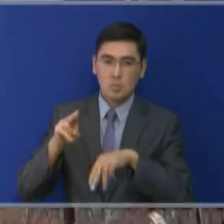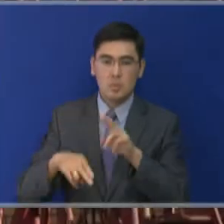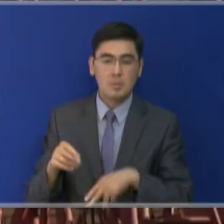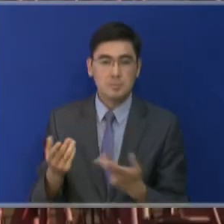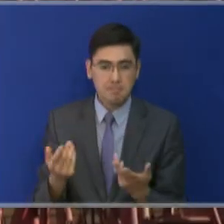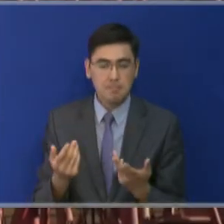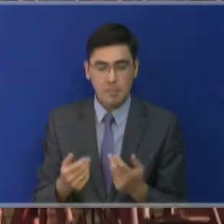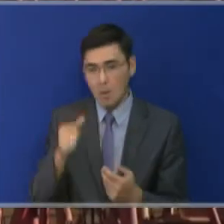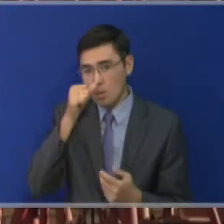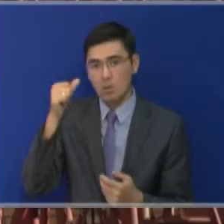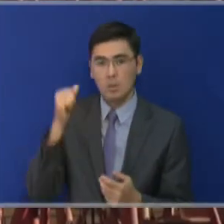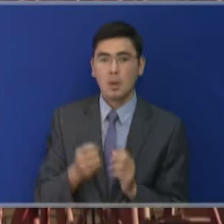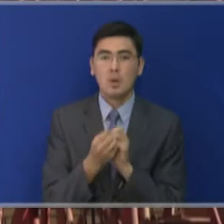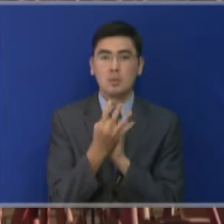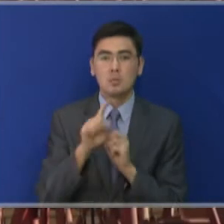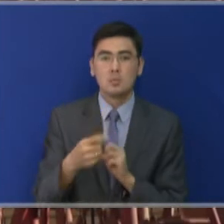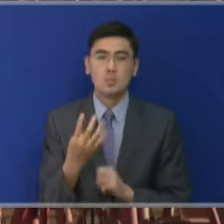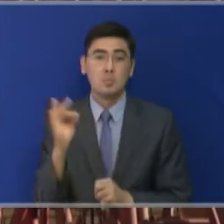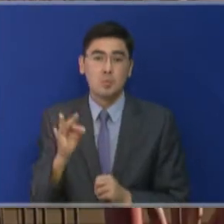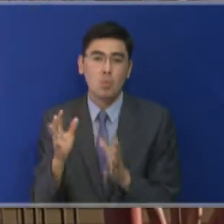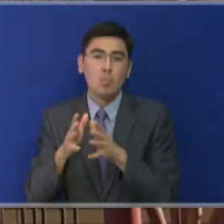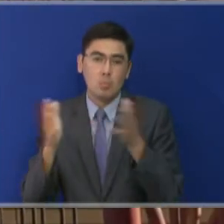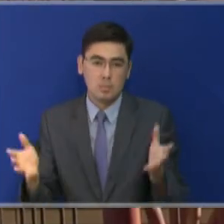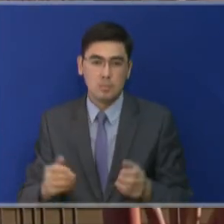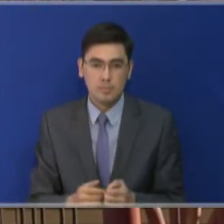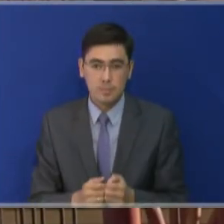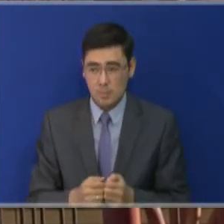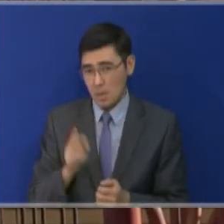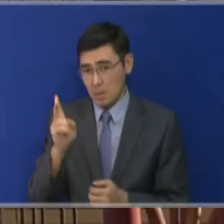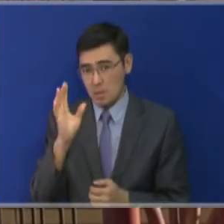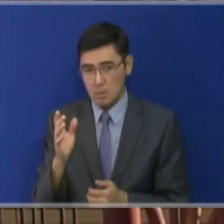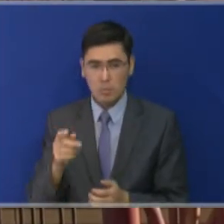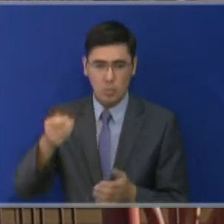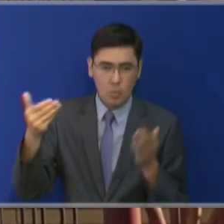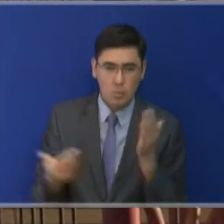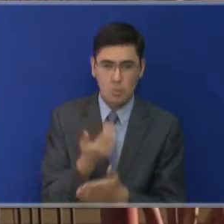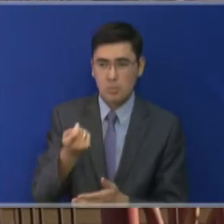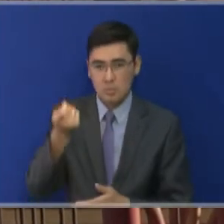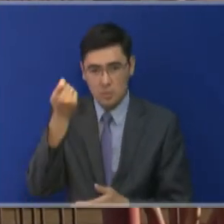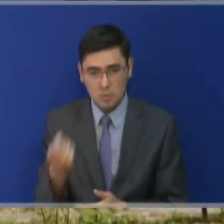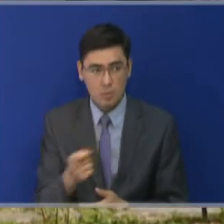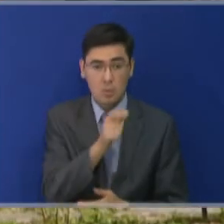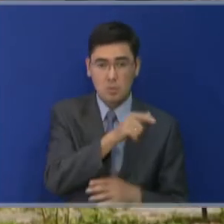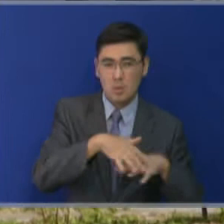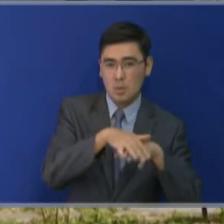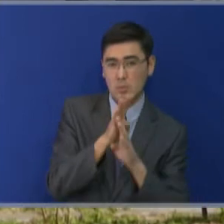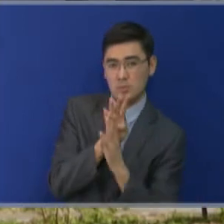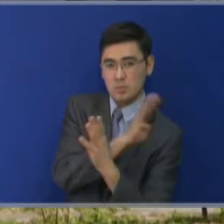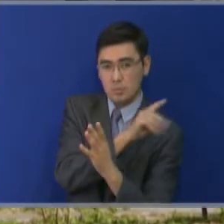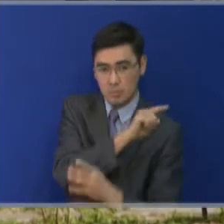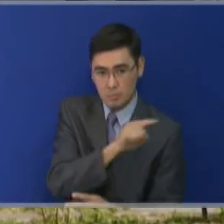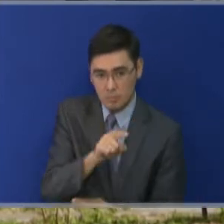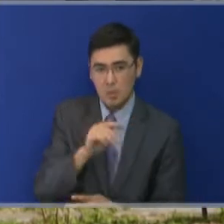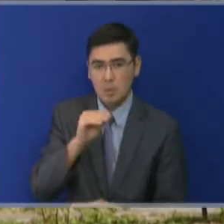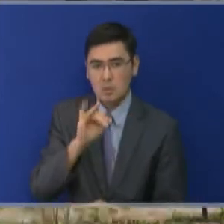жылғыдан 14.4%-ға көп. Бұрын арзан жаңа пәтерді халықтың тек екі санаты кезекте тұрғандар мен тұрғын үй құрылыс жинақ